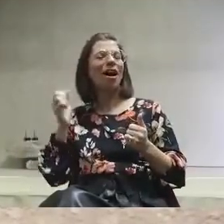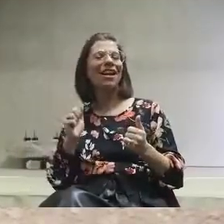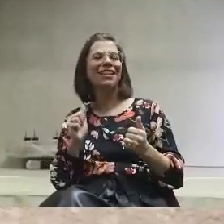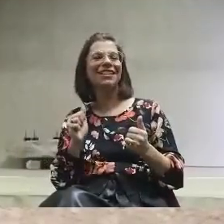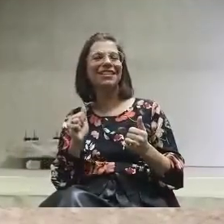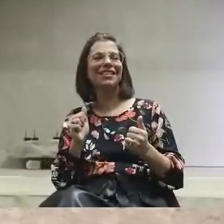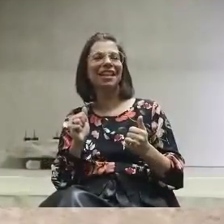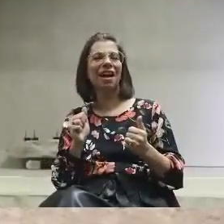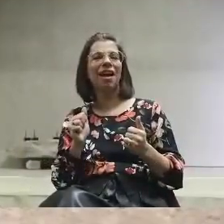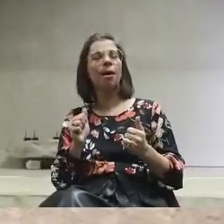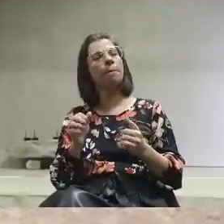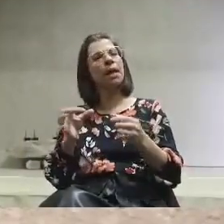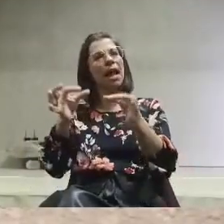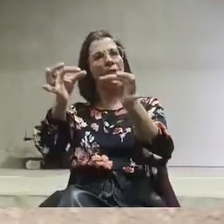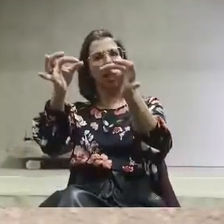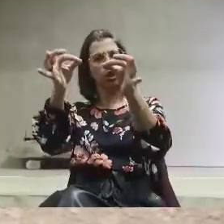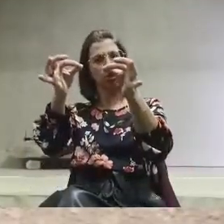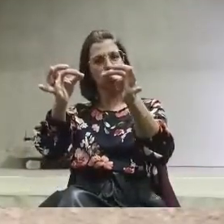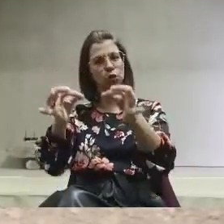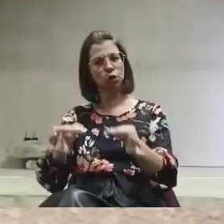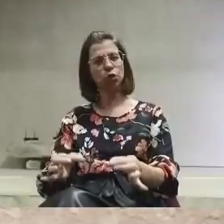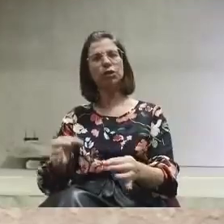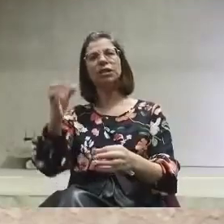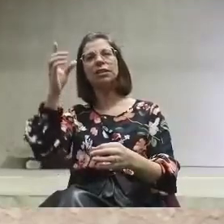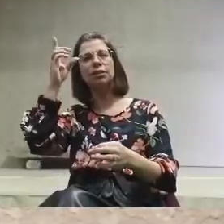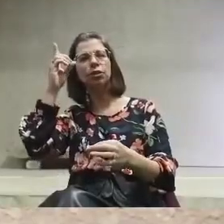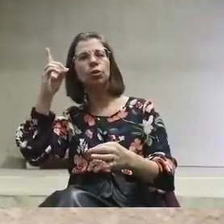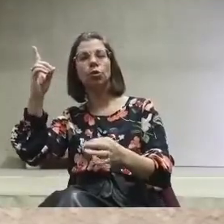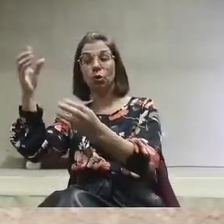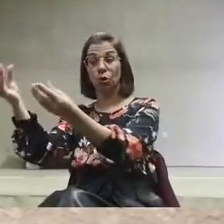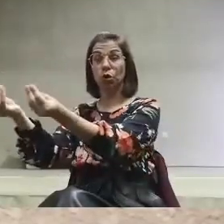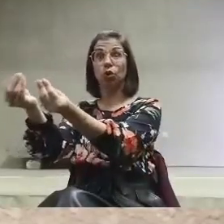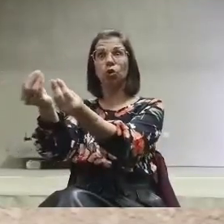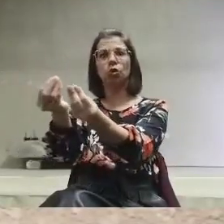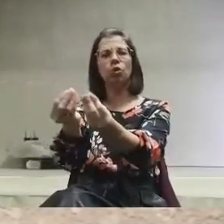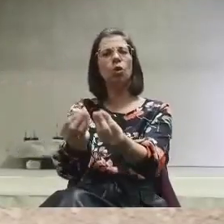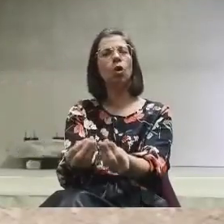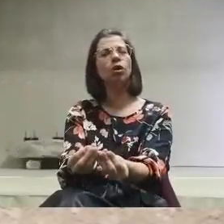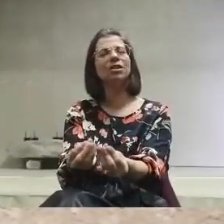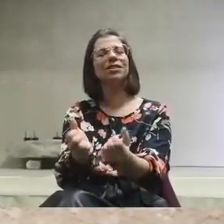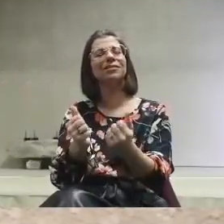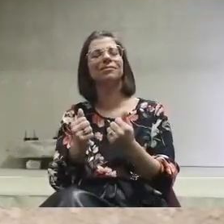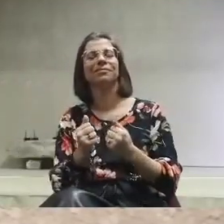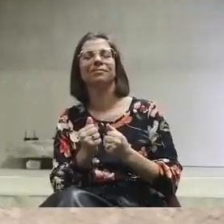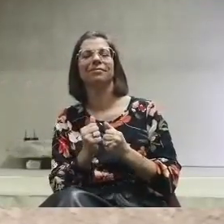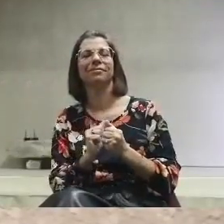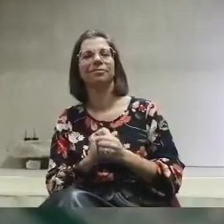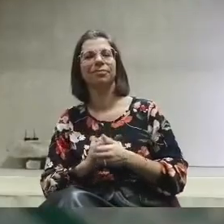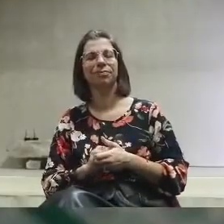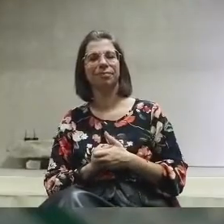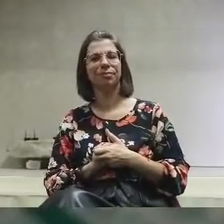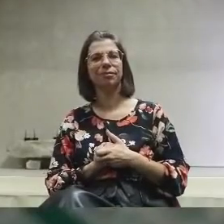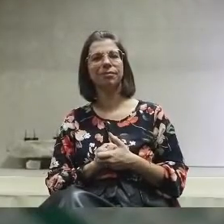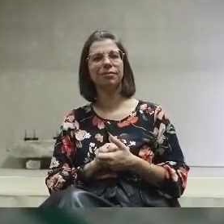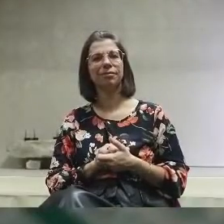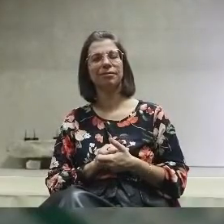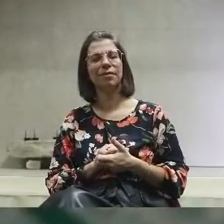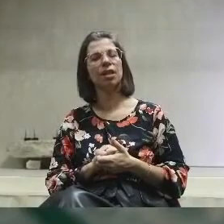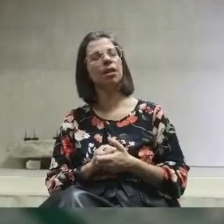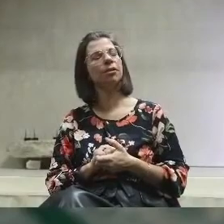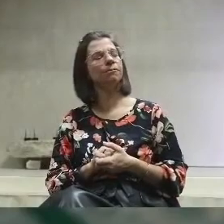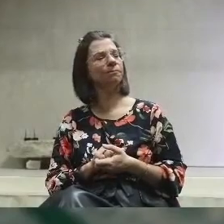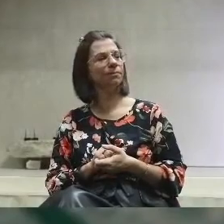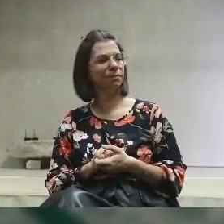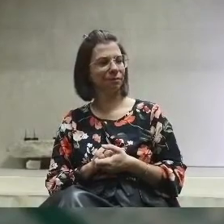justifiés, sanctifiés. Romains 5, 9 nous dit, à plus forte raison donc, maintenant que nous